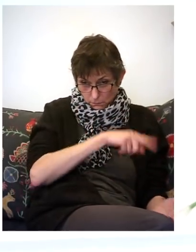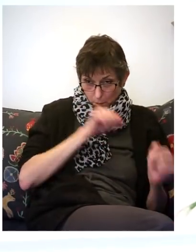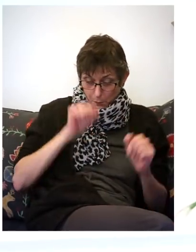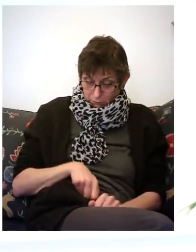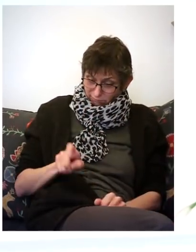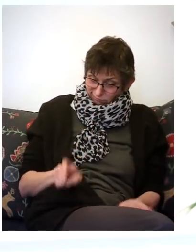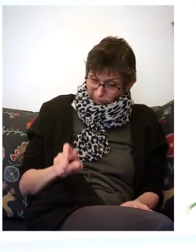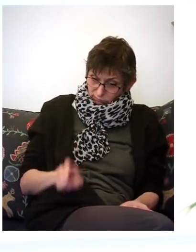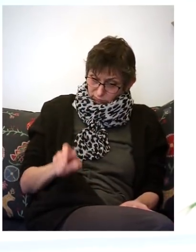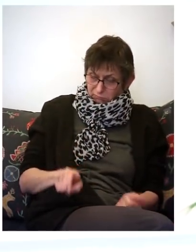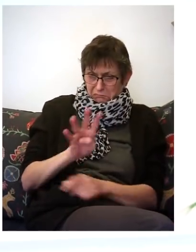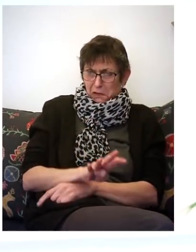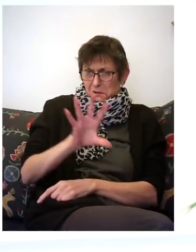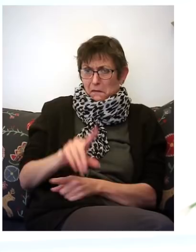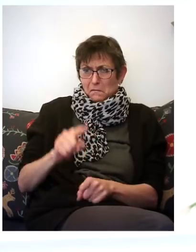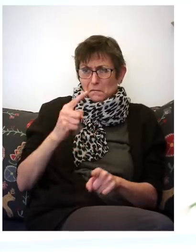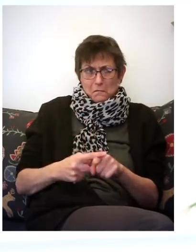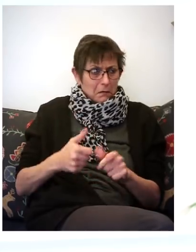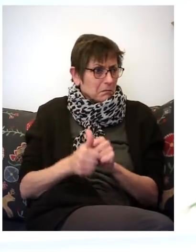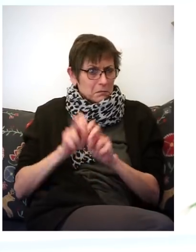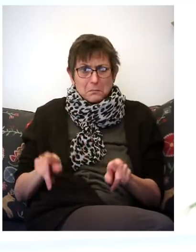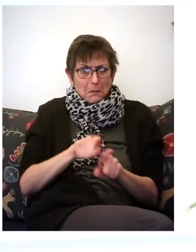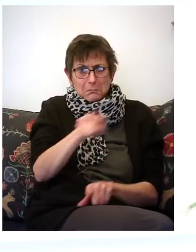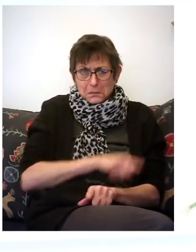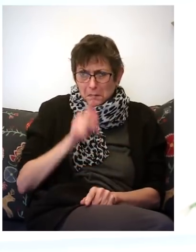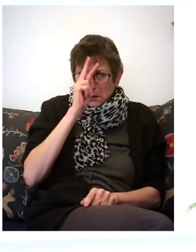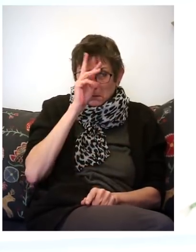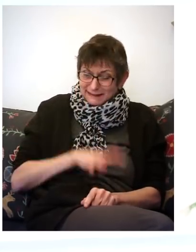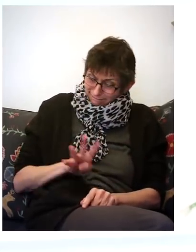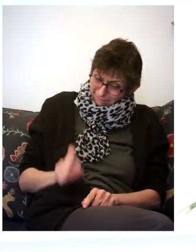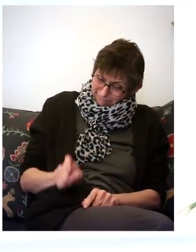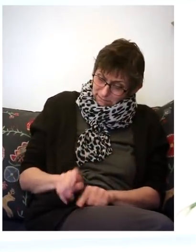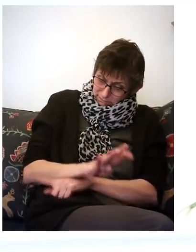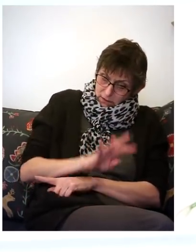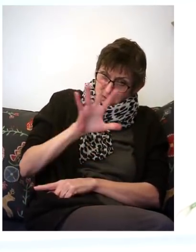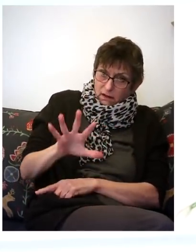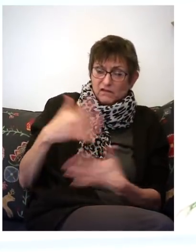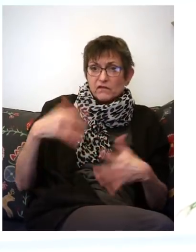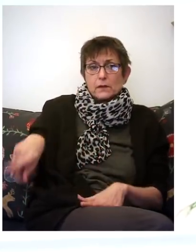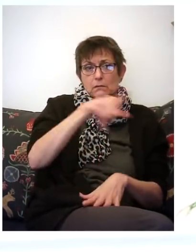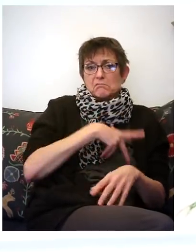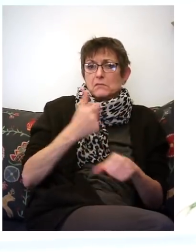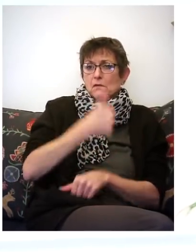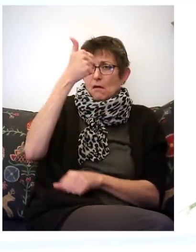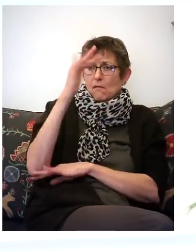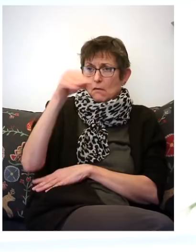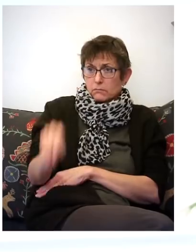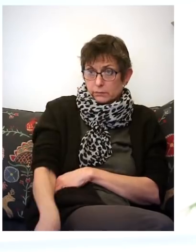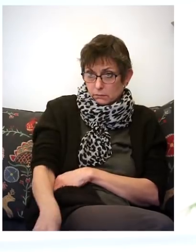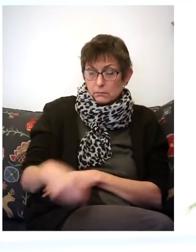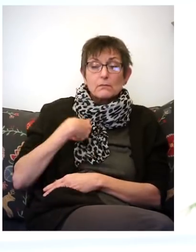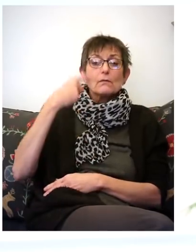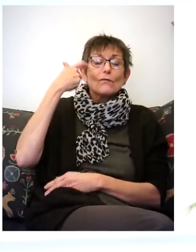naturellement, il n'y a pas à se forcer à faire des recherches, et au bout de 45 recherches, vous avez déjà vous-même planté un arbre. Je vous mets le lien vers Ecosia dans la description. Essayez